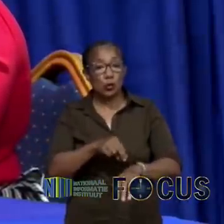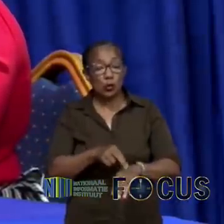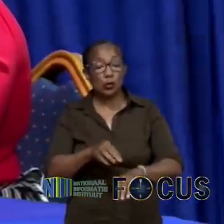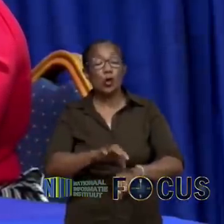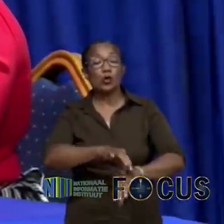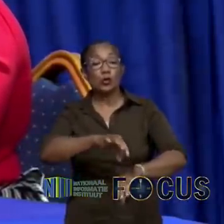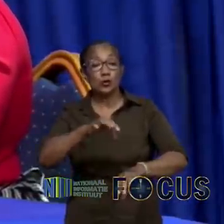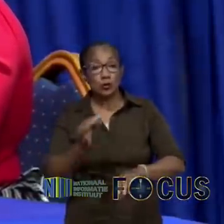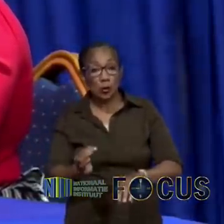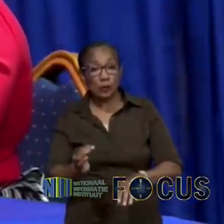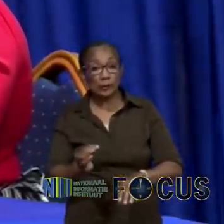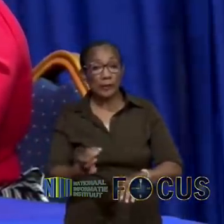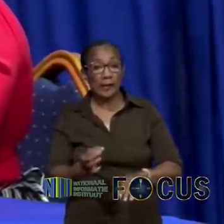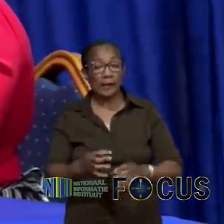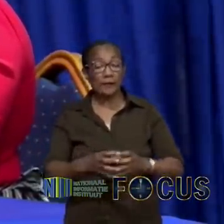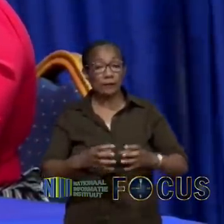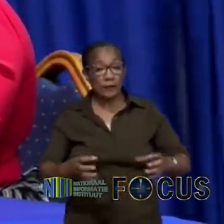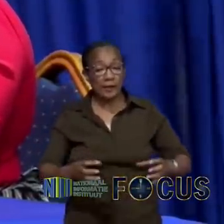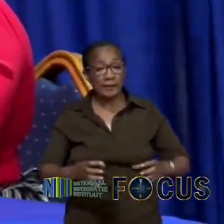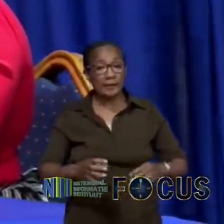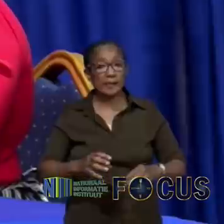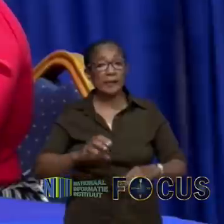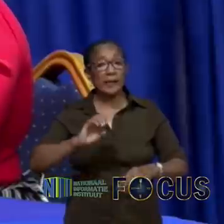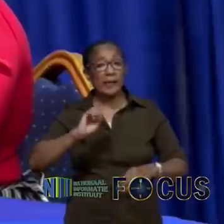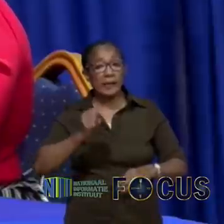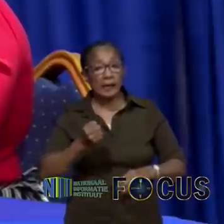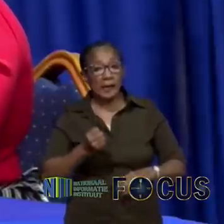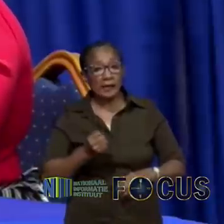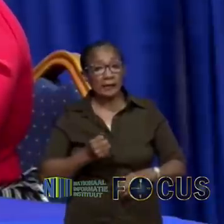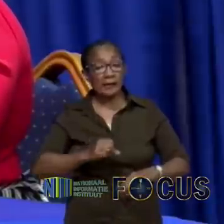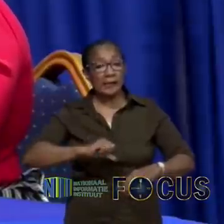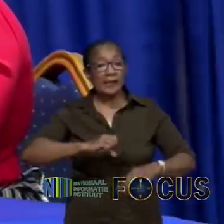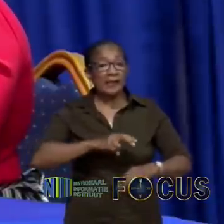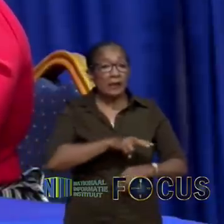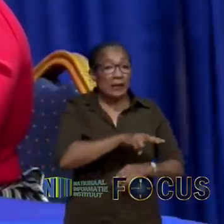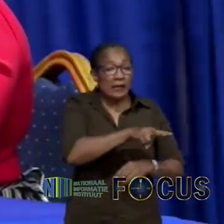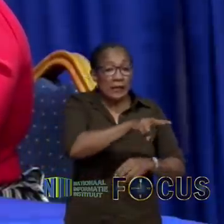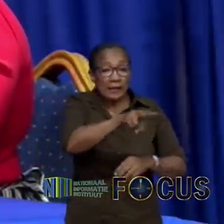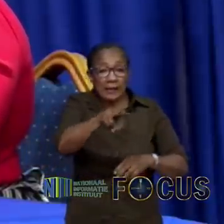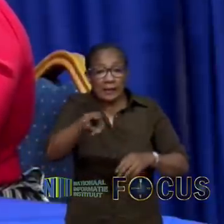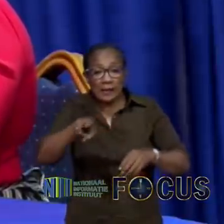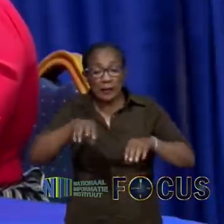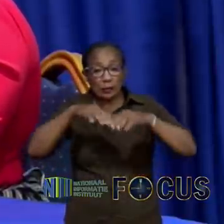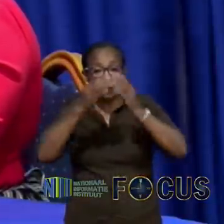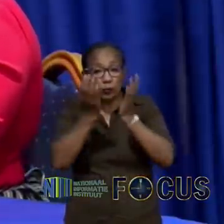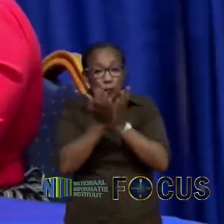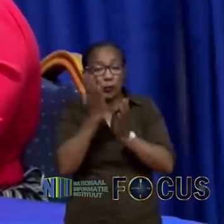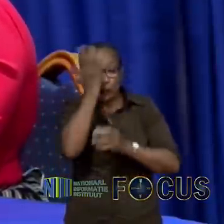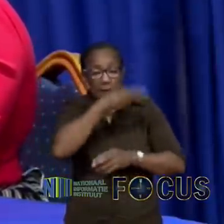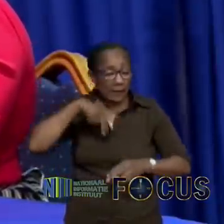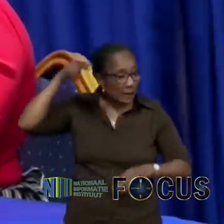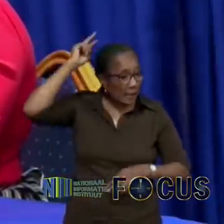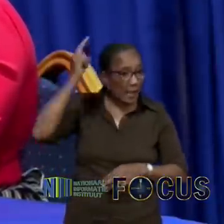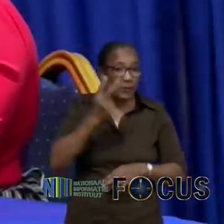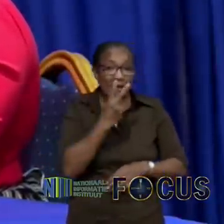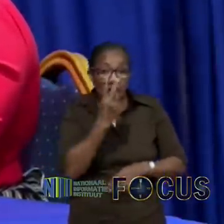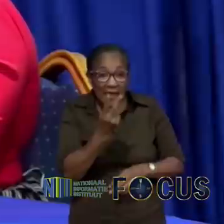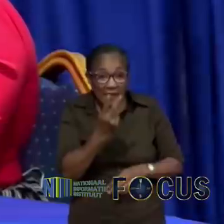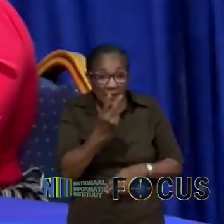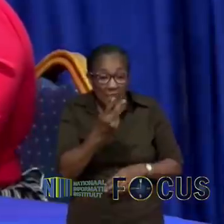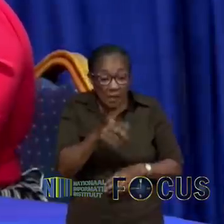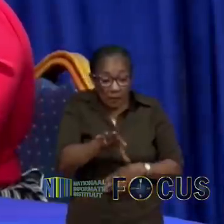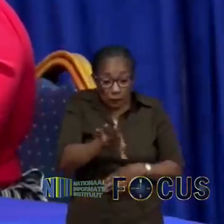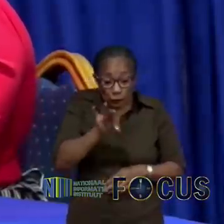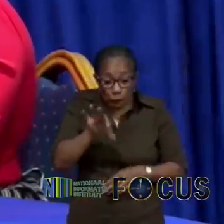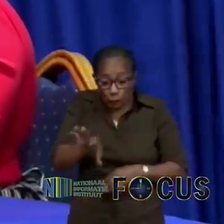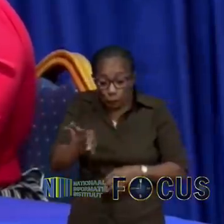gezonde versie, kan waka door heersranang, fulluku pe a virus de, taku kan fena virus,